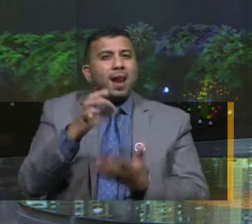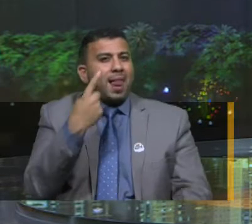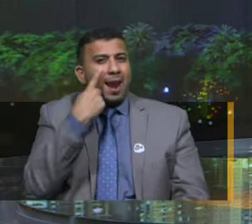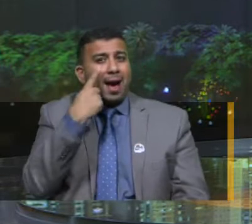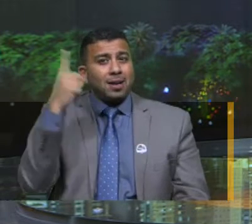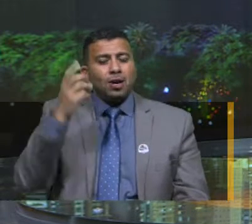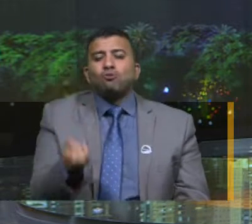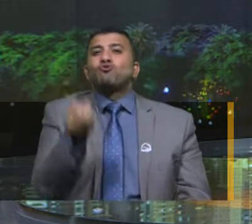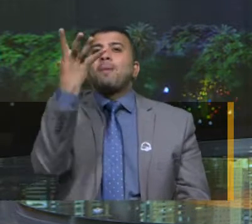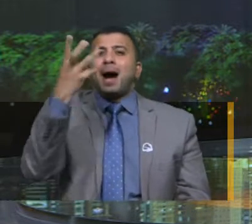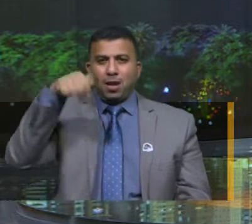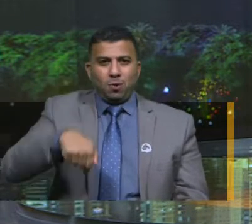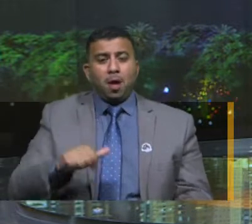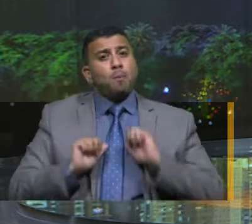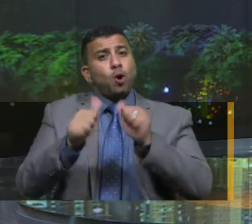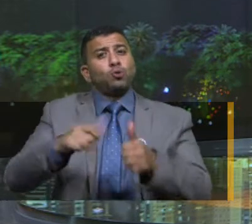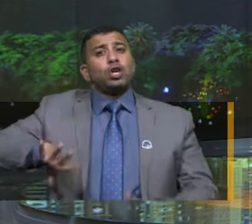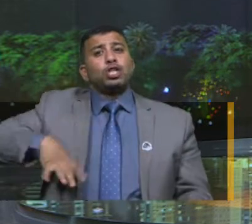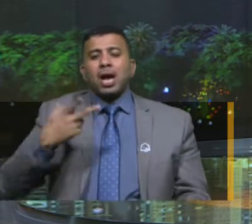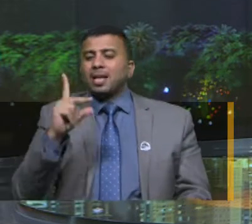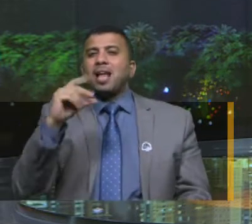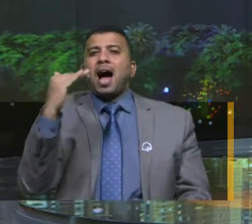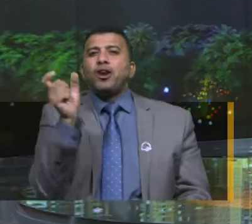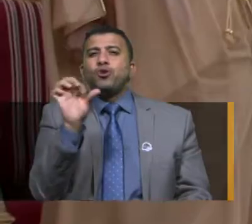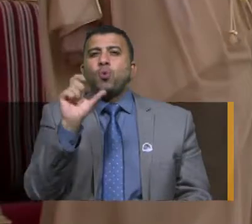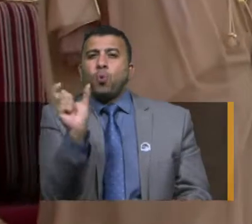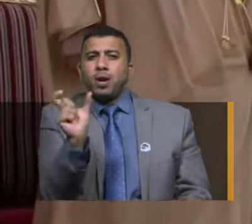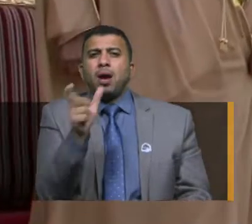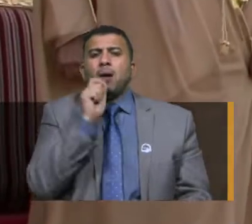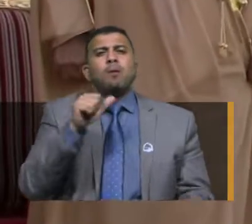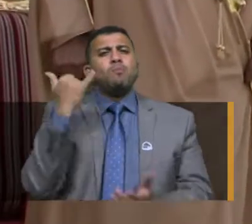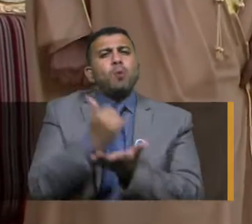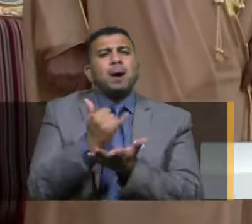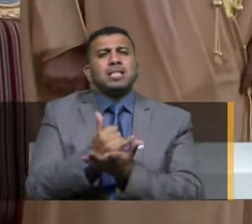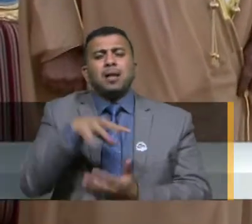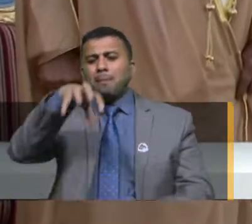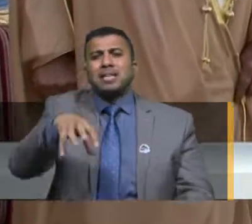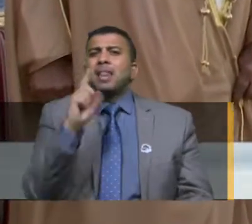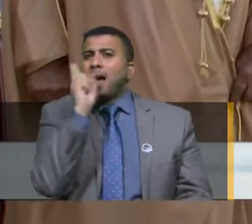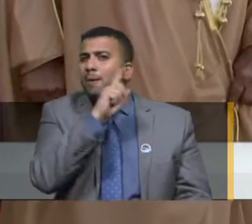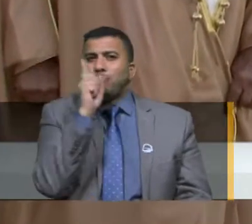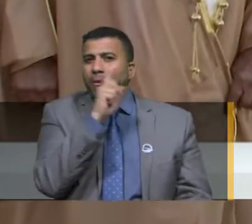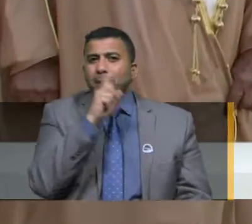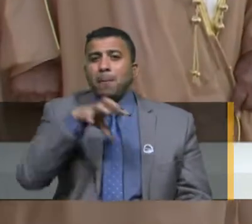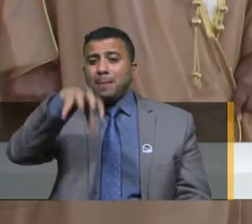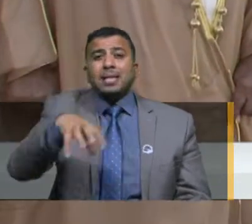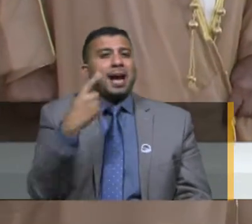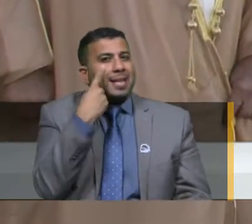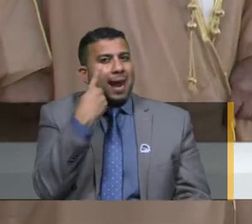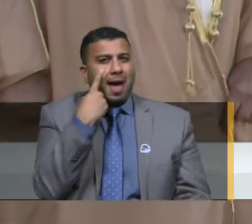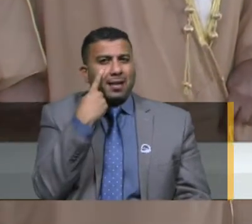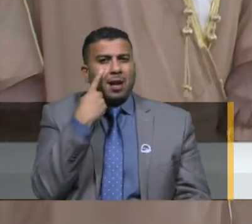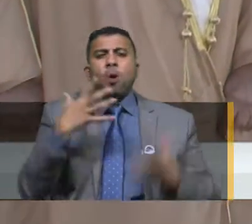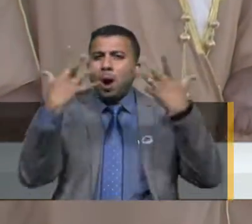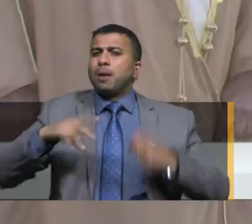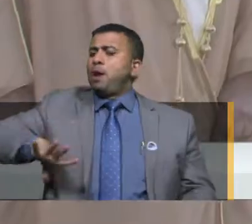العين صباح اليوم، بحضور سمو الشيخ طحنون بن محمد آل نهيان ممثل حاكم أبو ظبي في منطقة